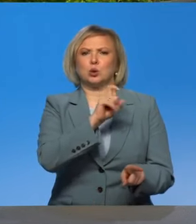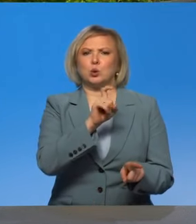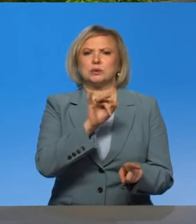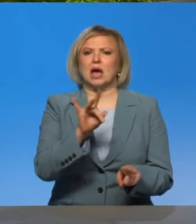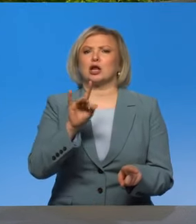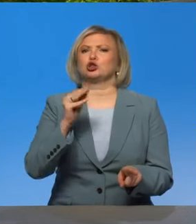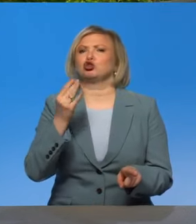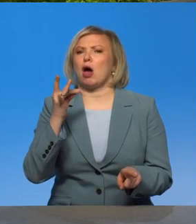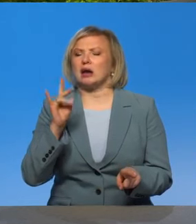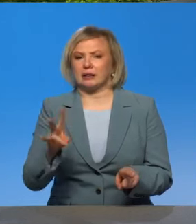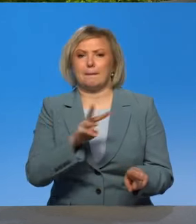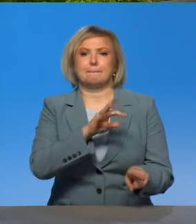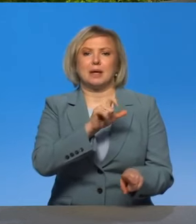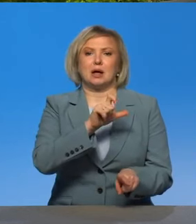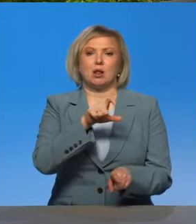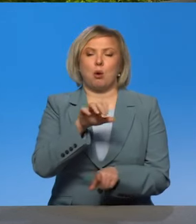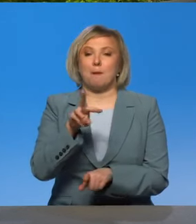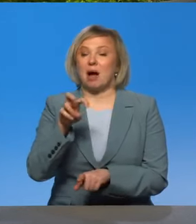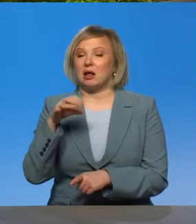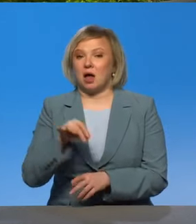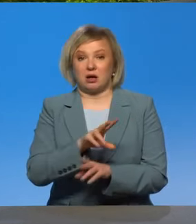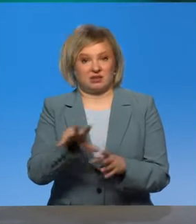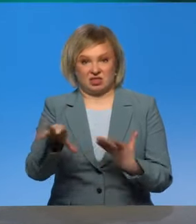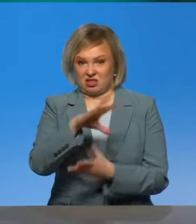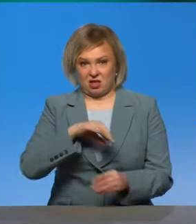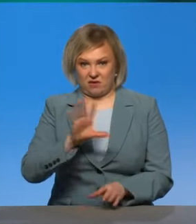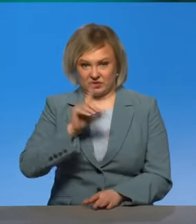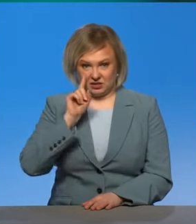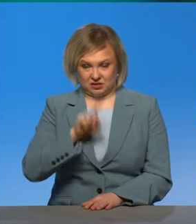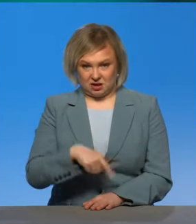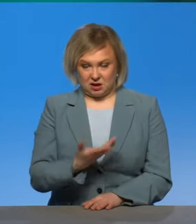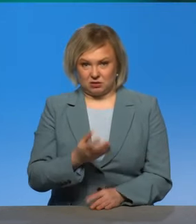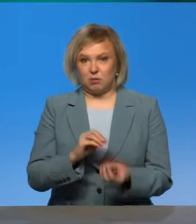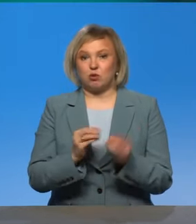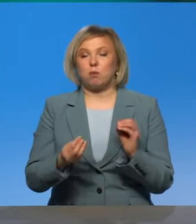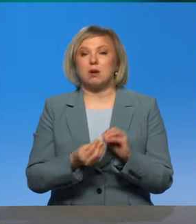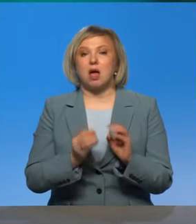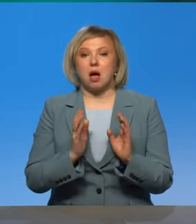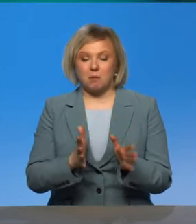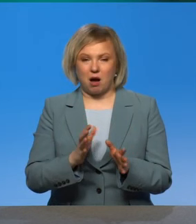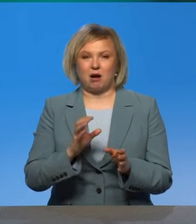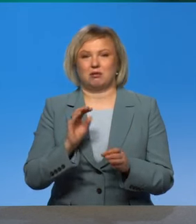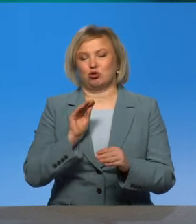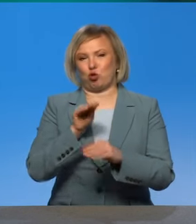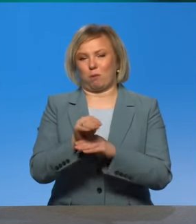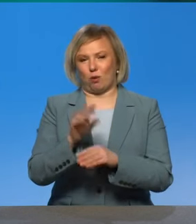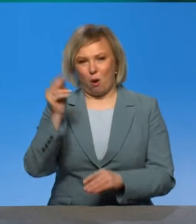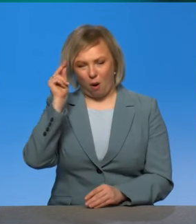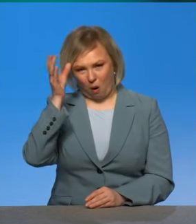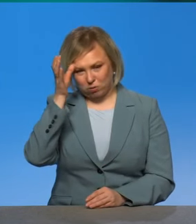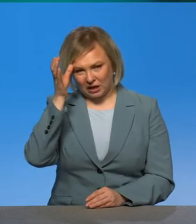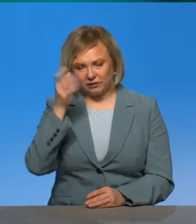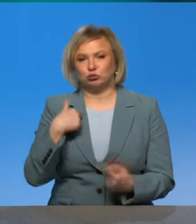не знают, и это не проблема, конечно же, это, безусловно, проблема и дополнительного образования, мы сейчас занимаемся с